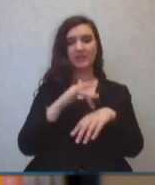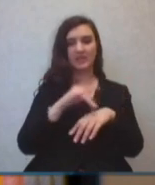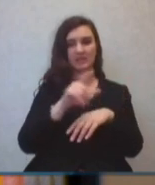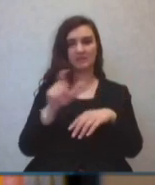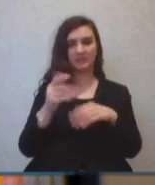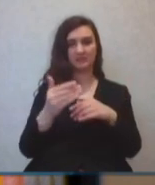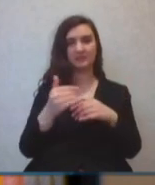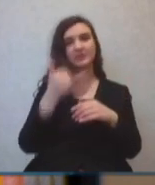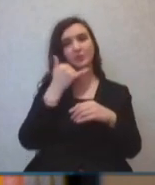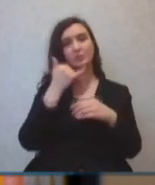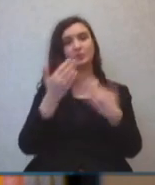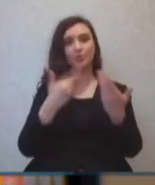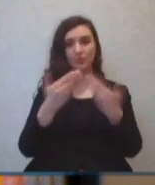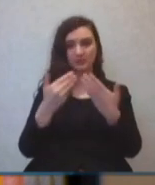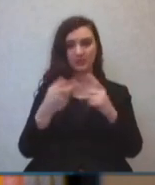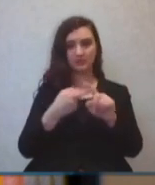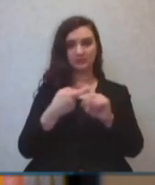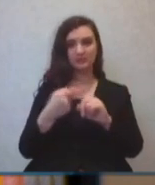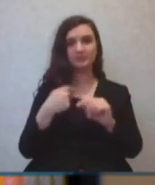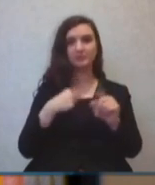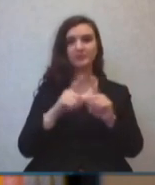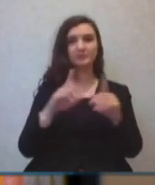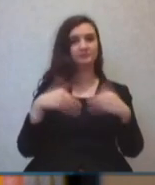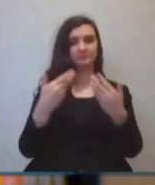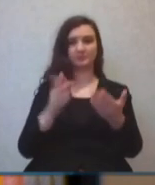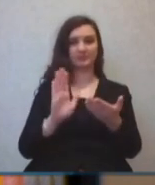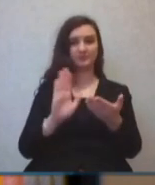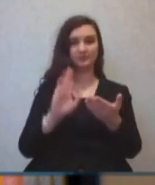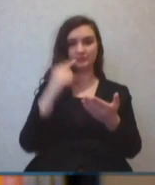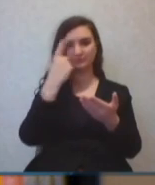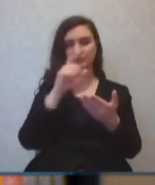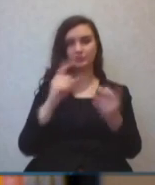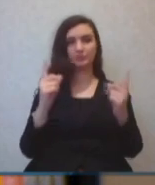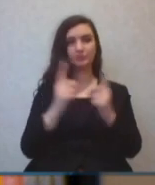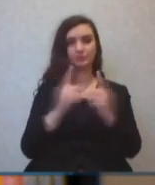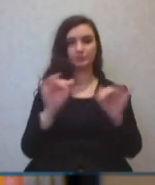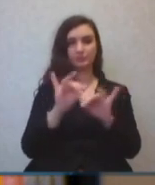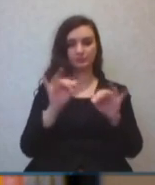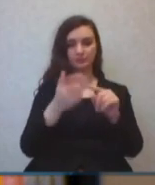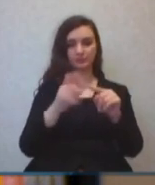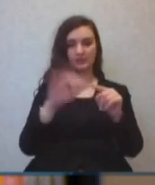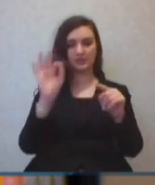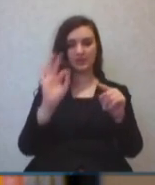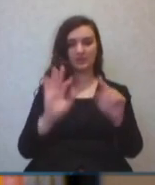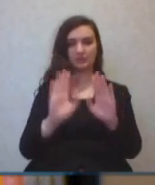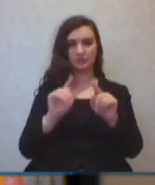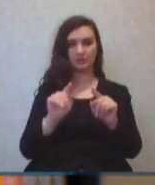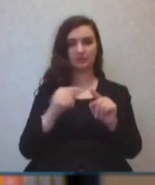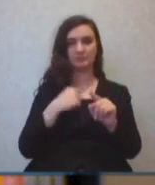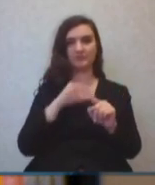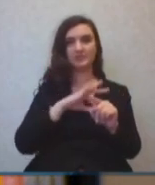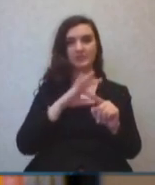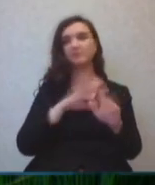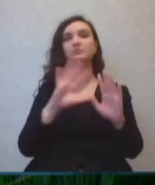ადამიანებთან. სატელეფონო კონტაქტები მე მაინც არ გირჩევთ, რომ ფიზიკური ურთიერთობა ძალიან გაახშიროთ. მე